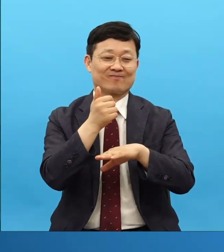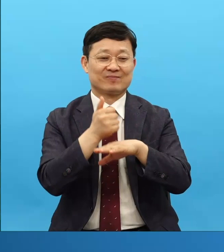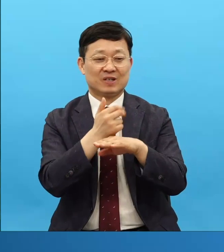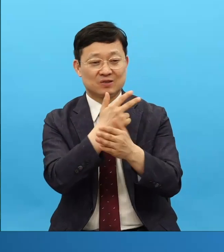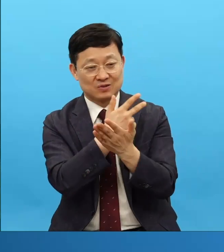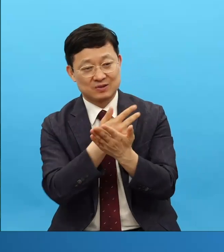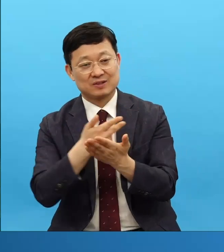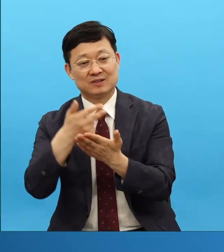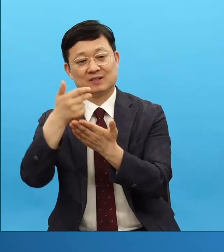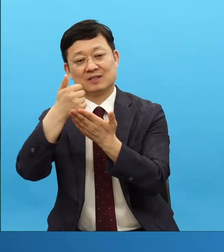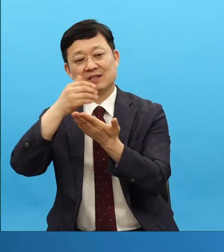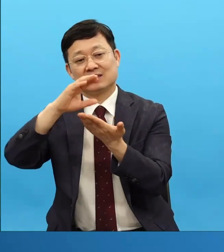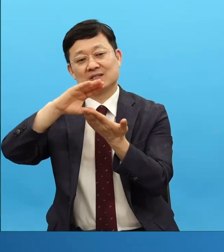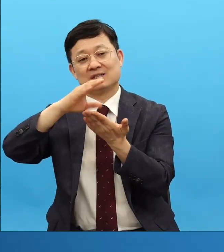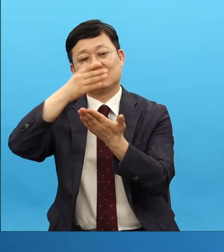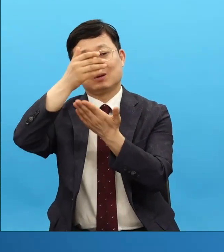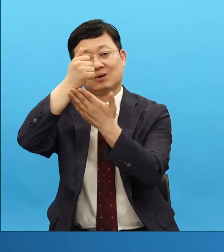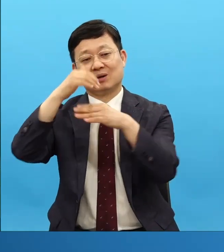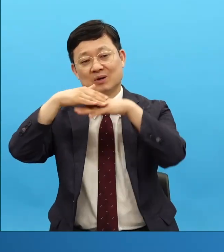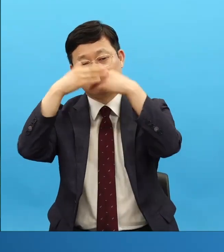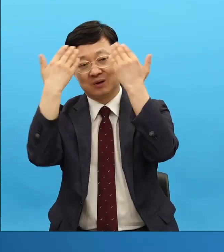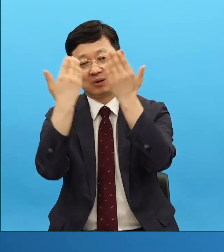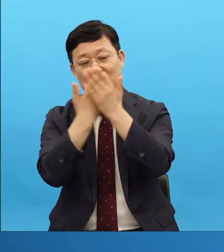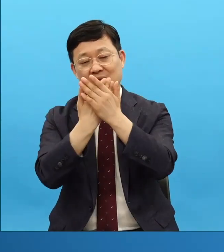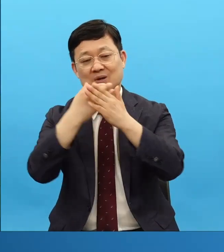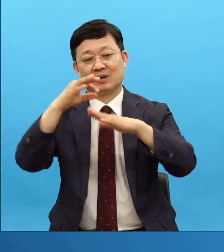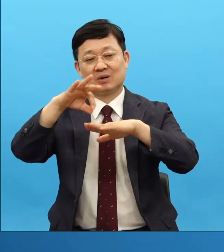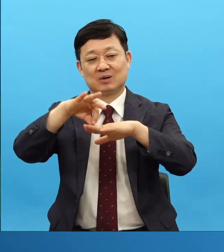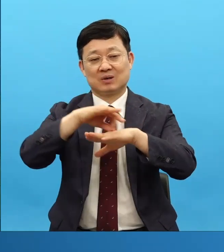왕. 주는 그리스도